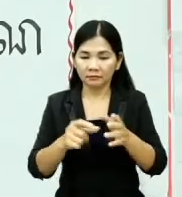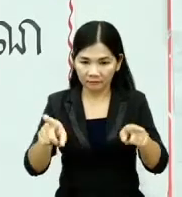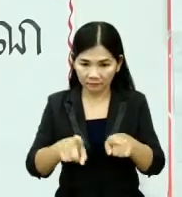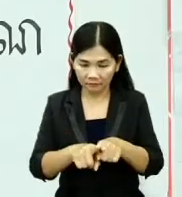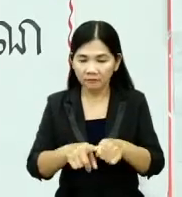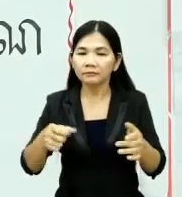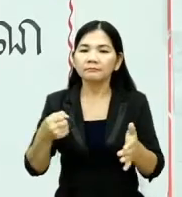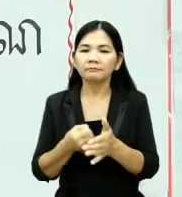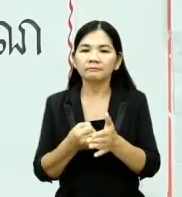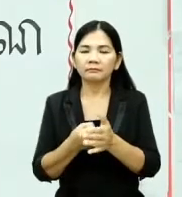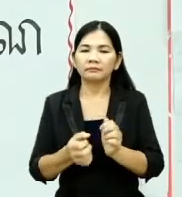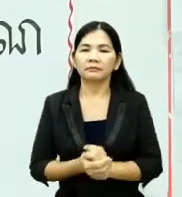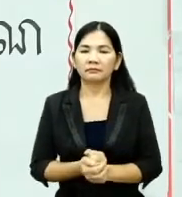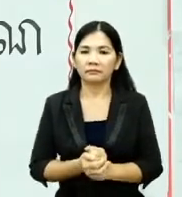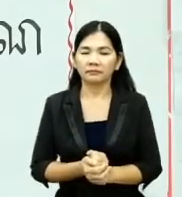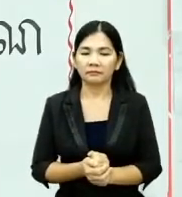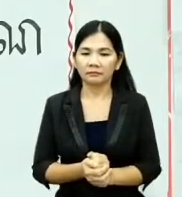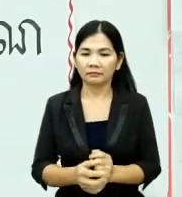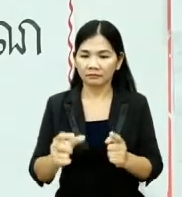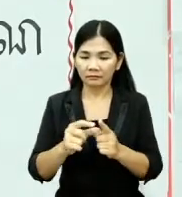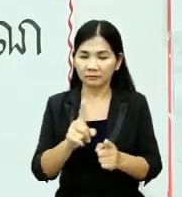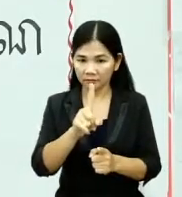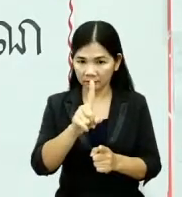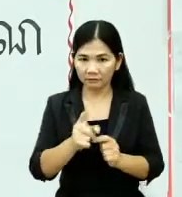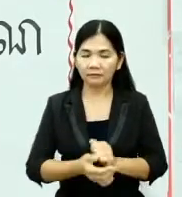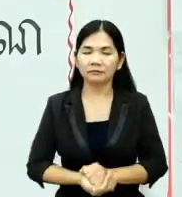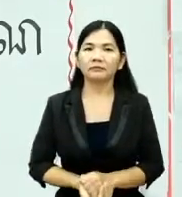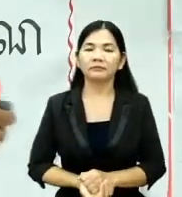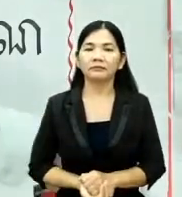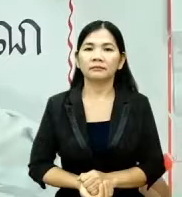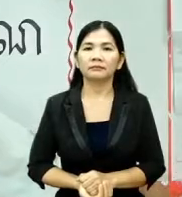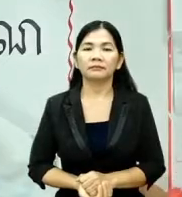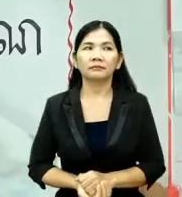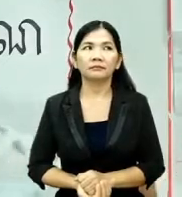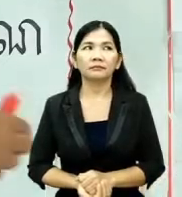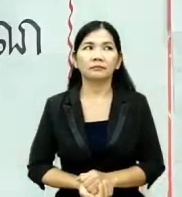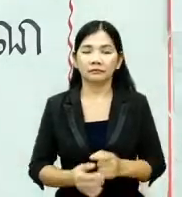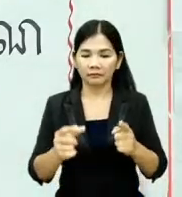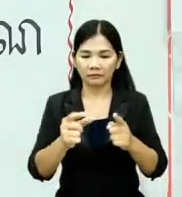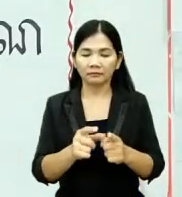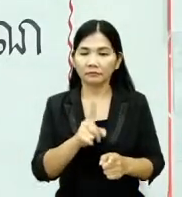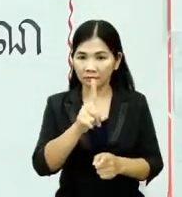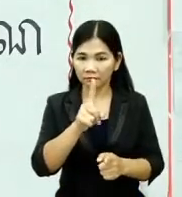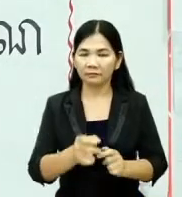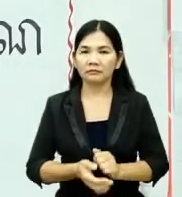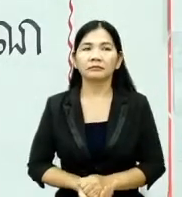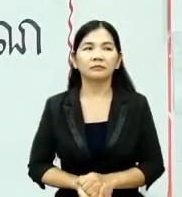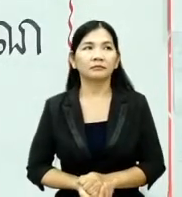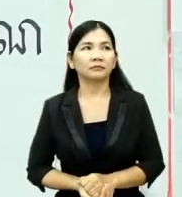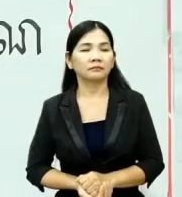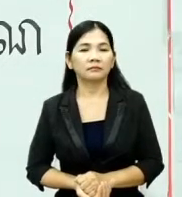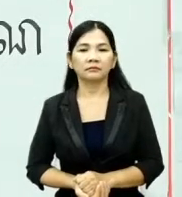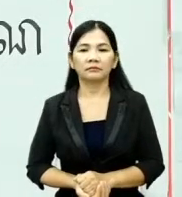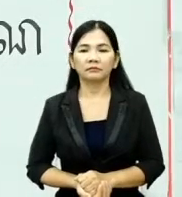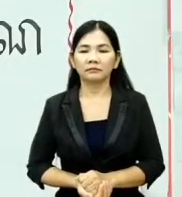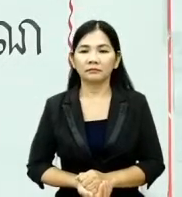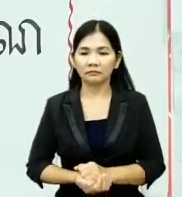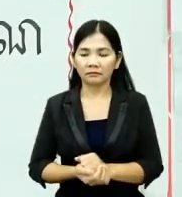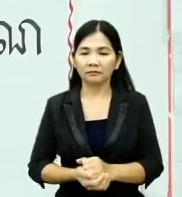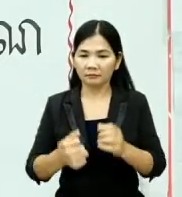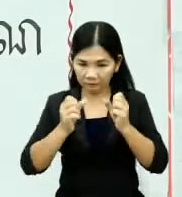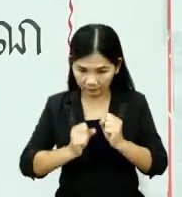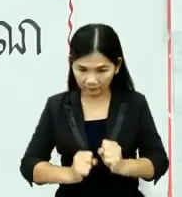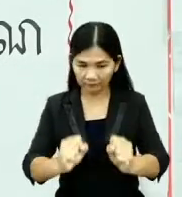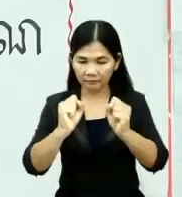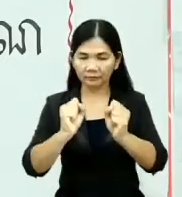chia gì chẳng chẳng mơ bịa tìm mùi con mơ bịa tìm mùi nếu cứ bịa ở vậy đó con chà cứ bị khật